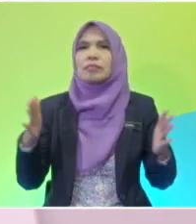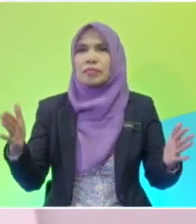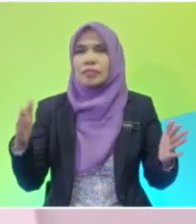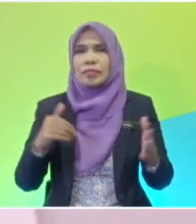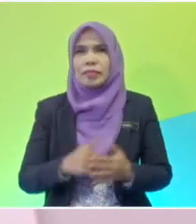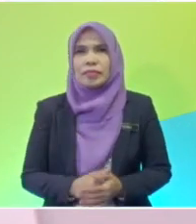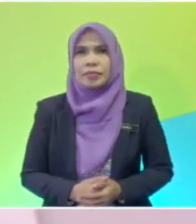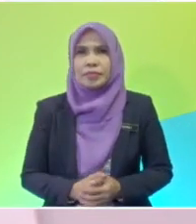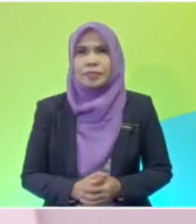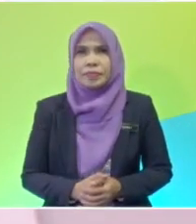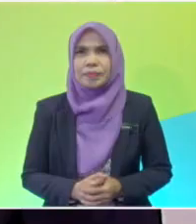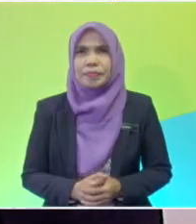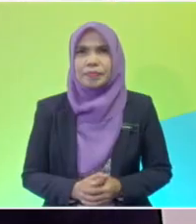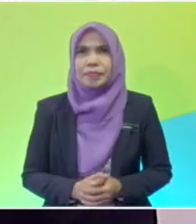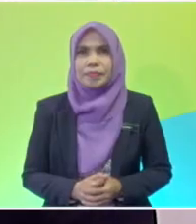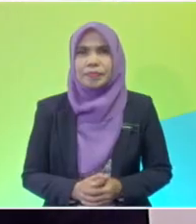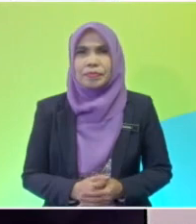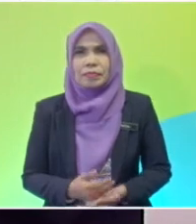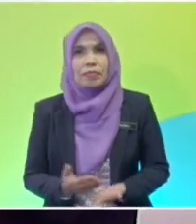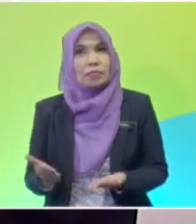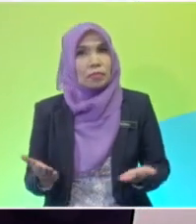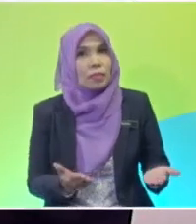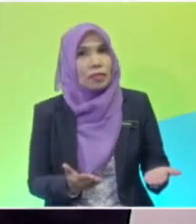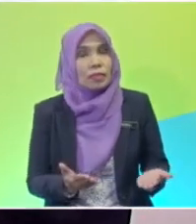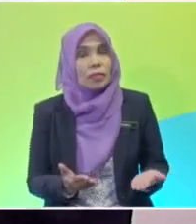ini sebenarnya bawa keluar